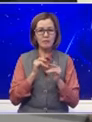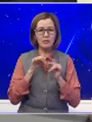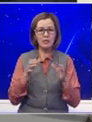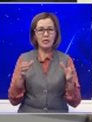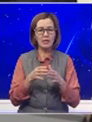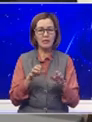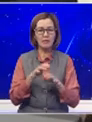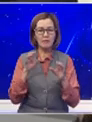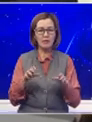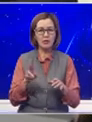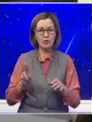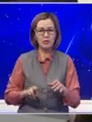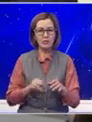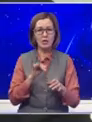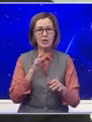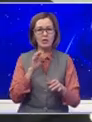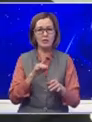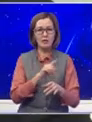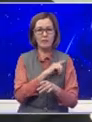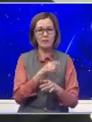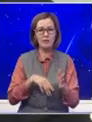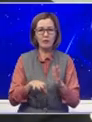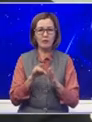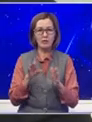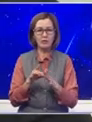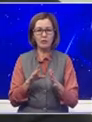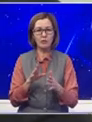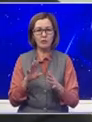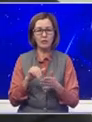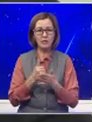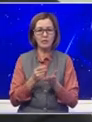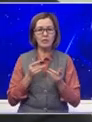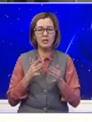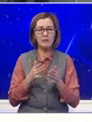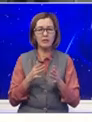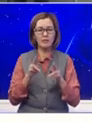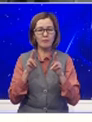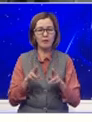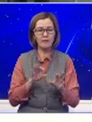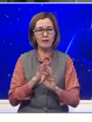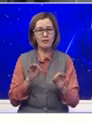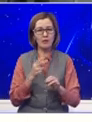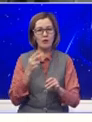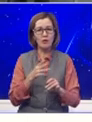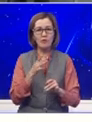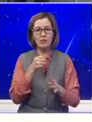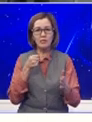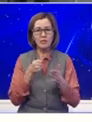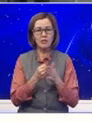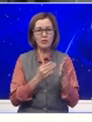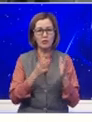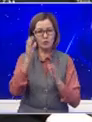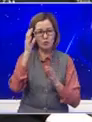агенттігінің басшысы Арсен Жақыпов кіл мықтыларды іріктеудің негізгі талаптарын тізбектеді. 35 жастан аспаған, жоғары